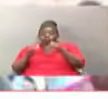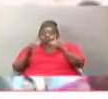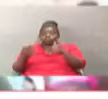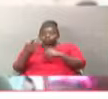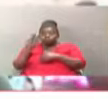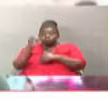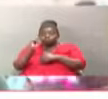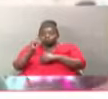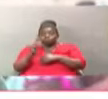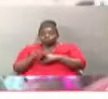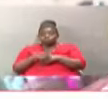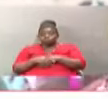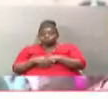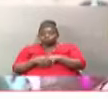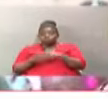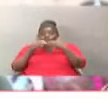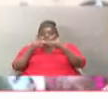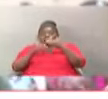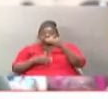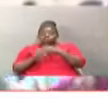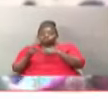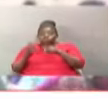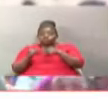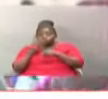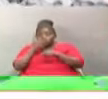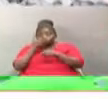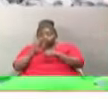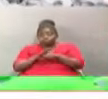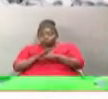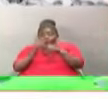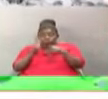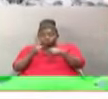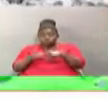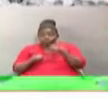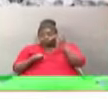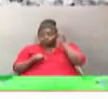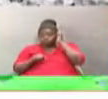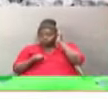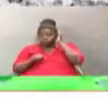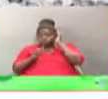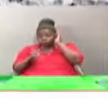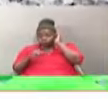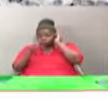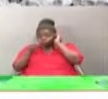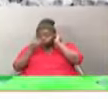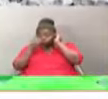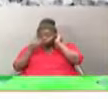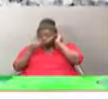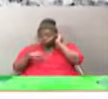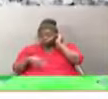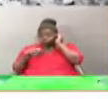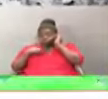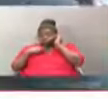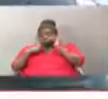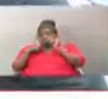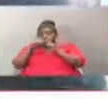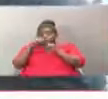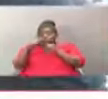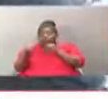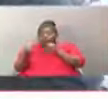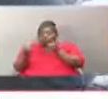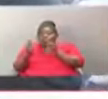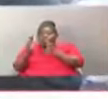5,000. Kale twebaza Katonda nti asuubiza ate era atuukiriza. Mu bibaweereddwa mulimu emmere, engoye n'ebirala ng'ayogedde ku nteekateeka eno